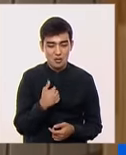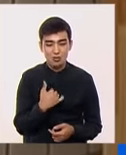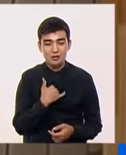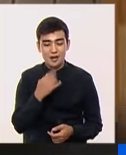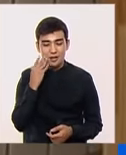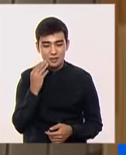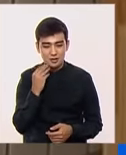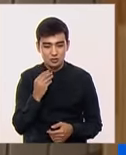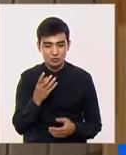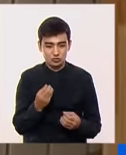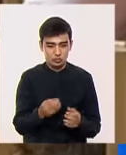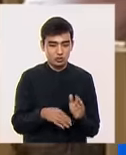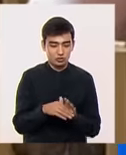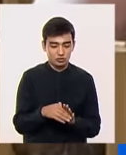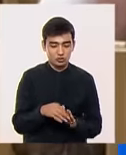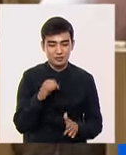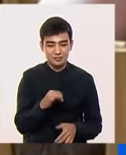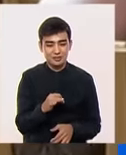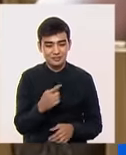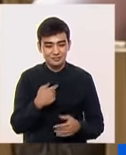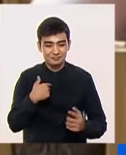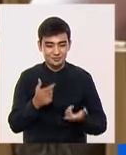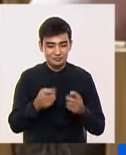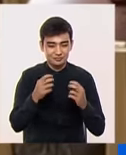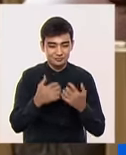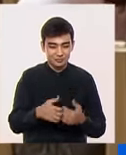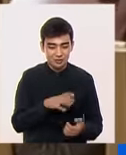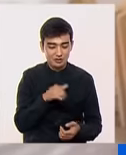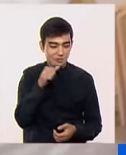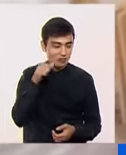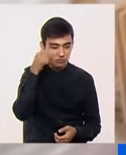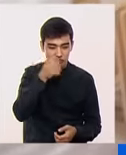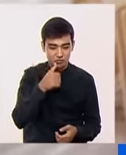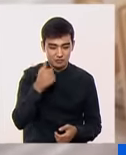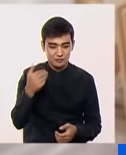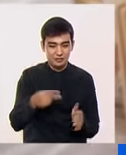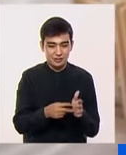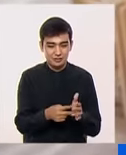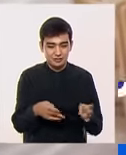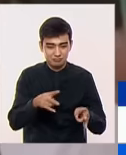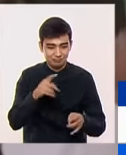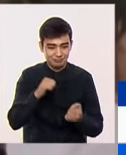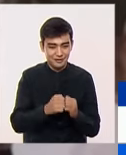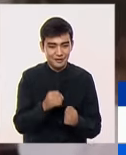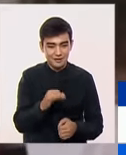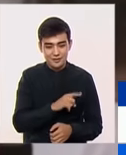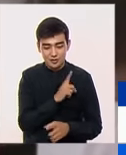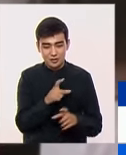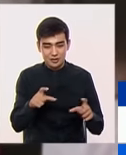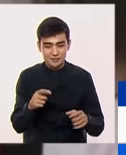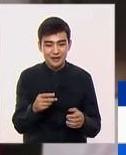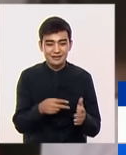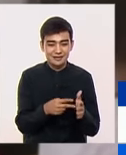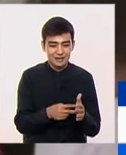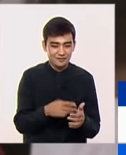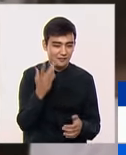алматы ситуация еще лучше согласно статистике здесь сохранились прошлогодние расценки и как говорят эксперты стоимость останется на